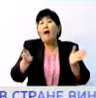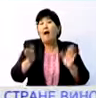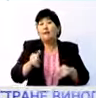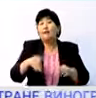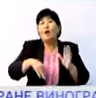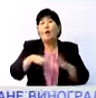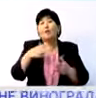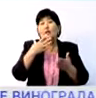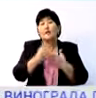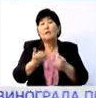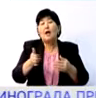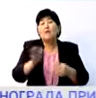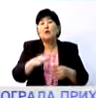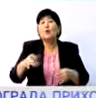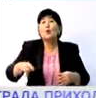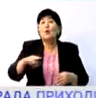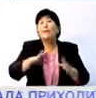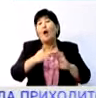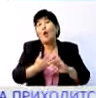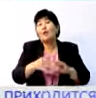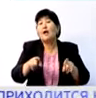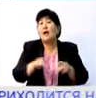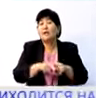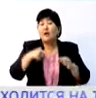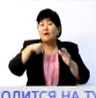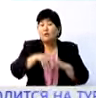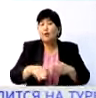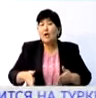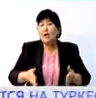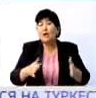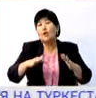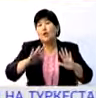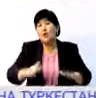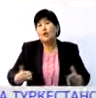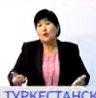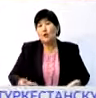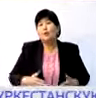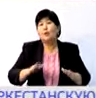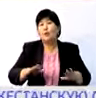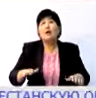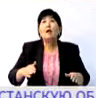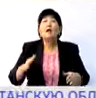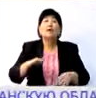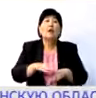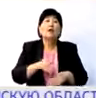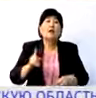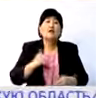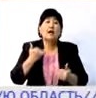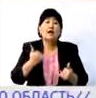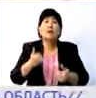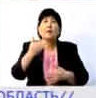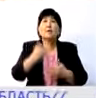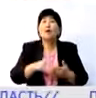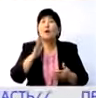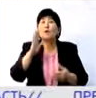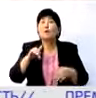на улучшение сообщения между районами, аулами, а также внутренние дороги населенных пунктов. Долгожданная новость. В рамках данной программы